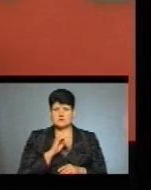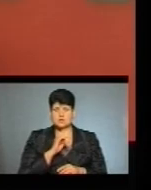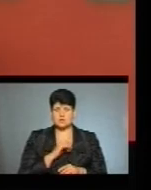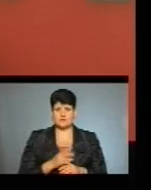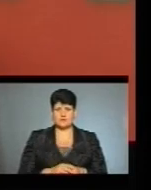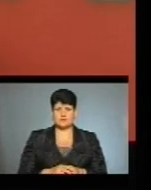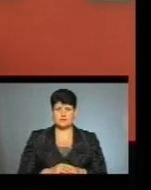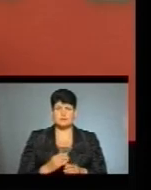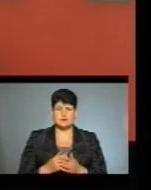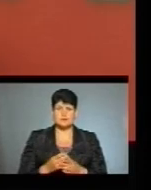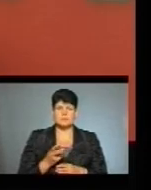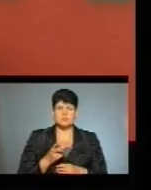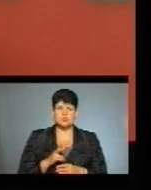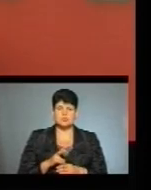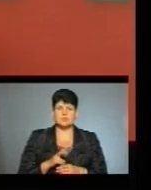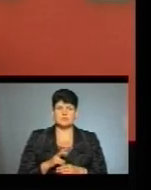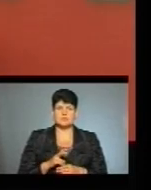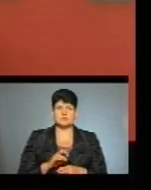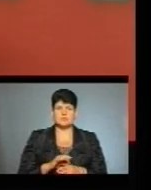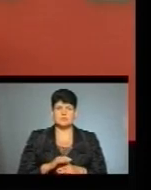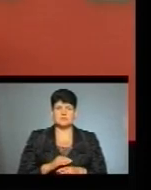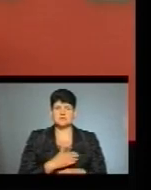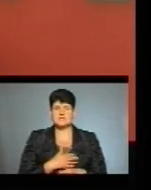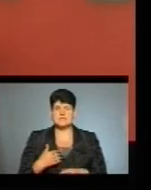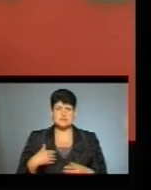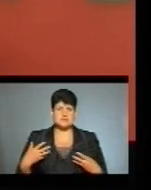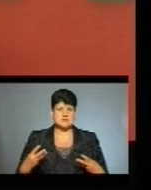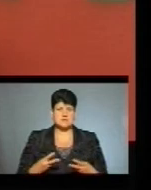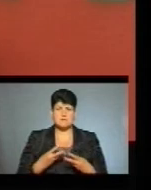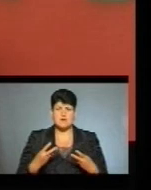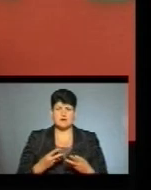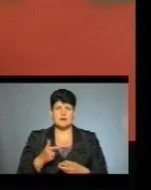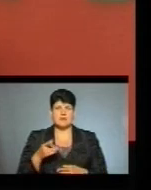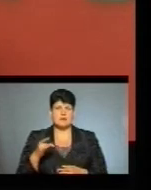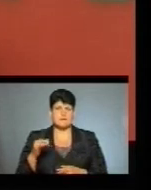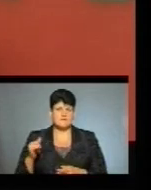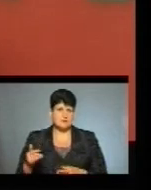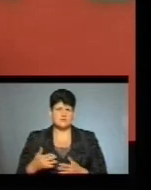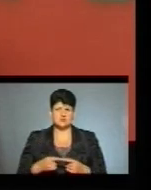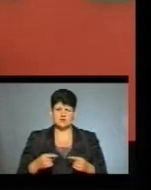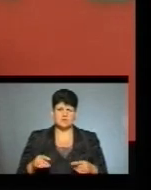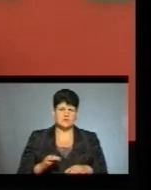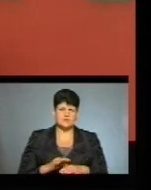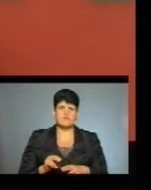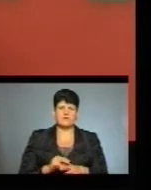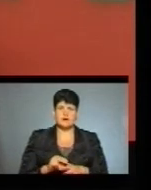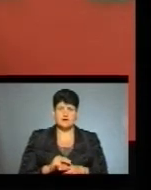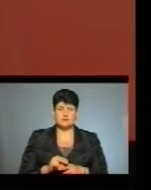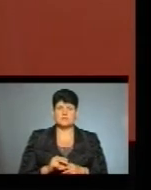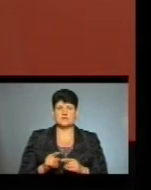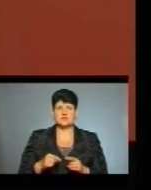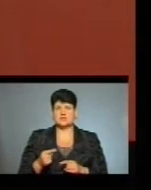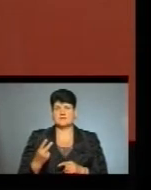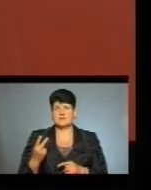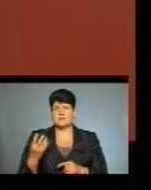Тобто, прийшла хвороба, чи це пневмонія, чи це ГРВІ, чи якась інша хвороба, вилікували, і буквально за